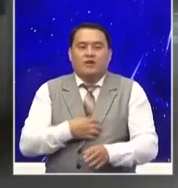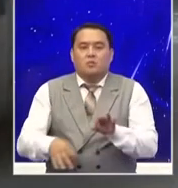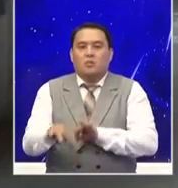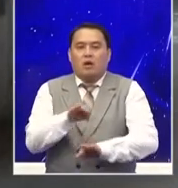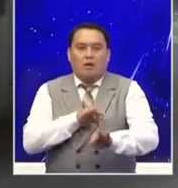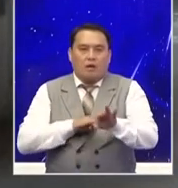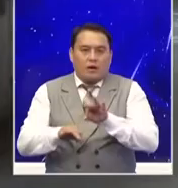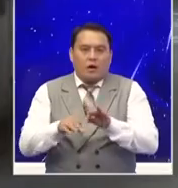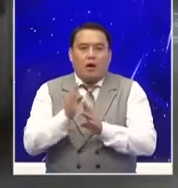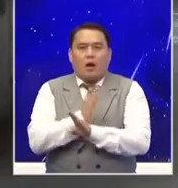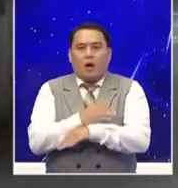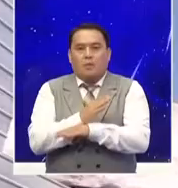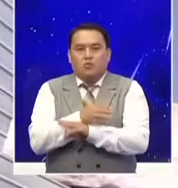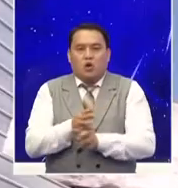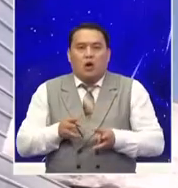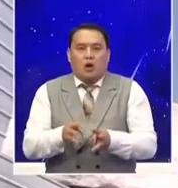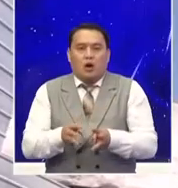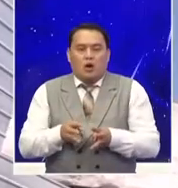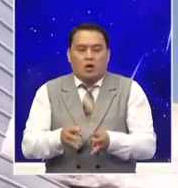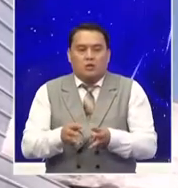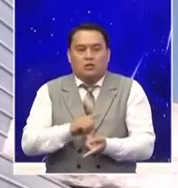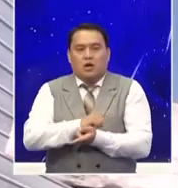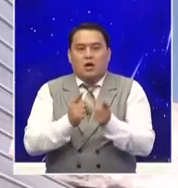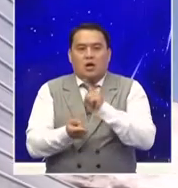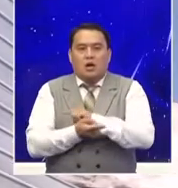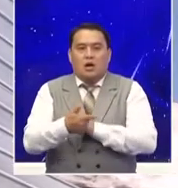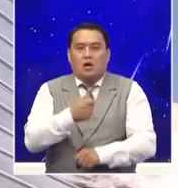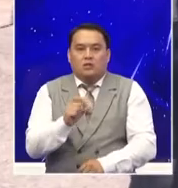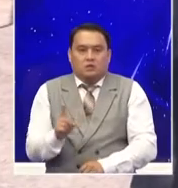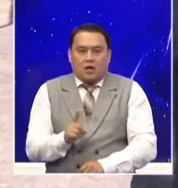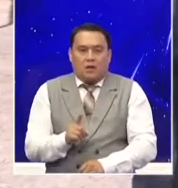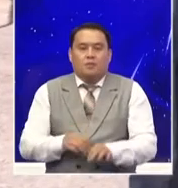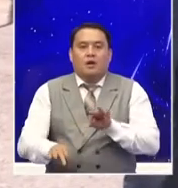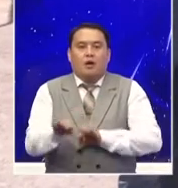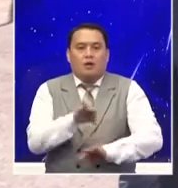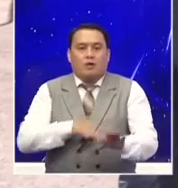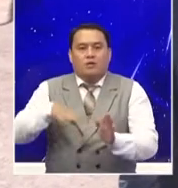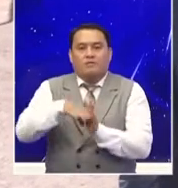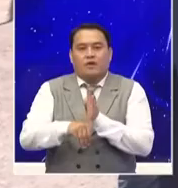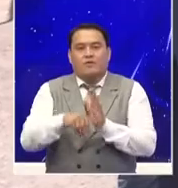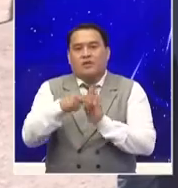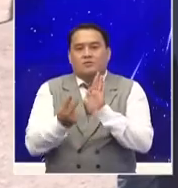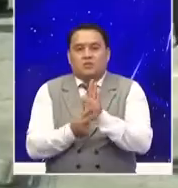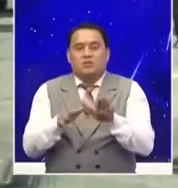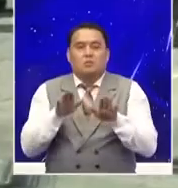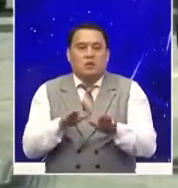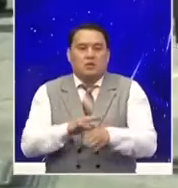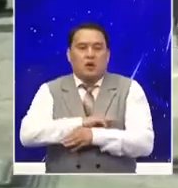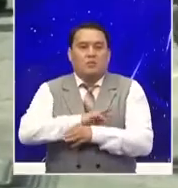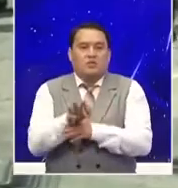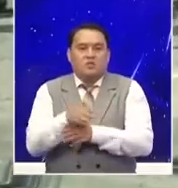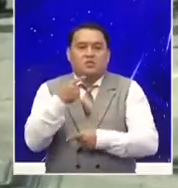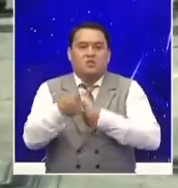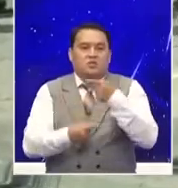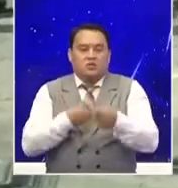проектов. Один из них – Капшагайская котельная, которая переходит на газовое топливо. В реализации проекта задействовано 18 местных жителей, трудоустроенных через